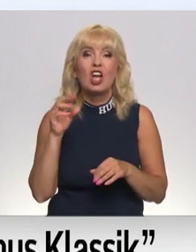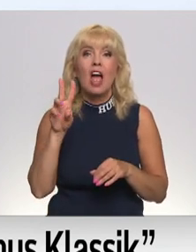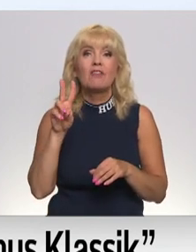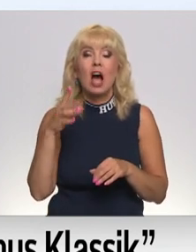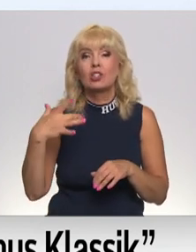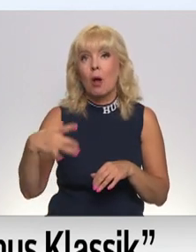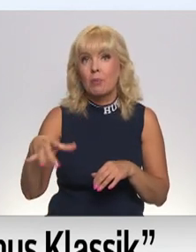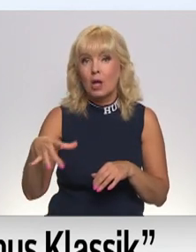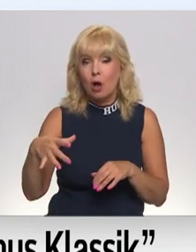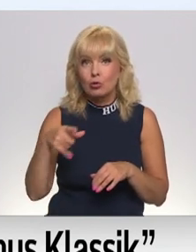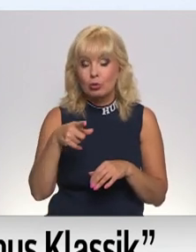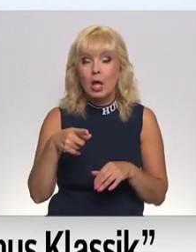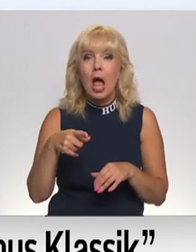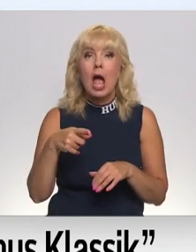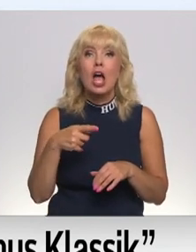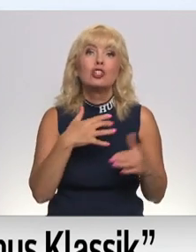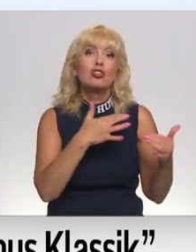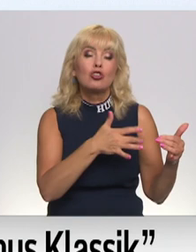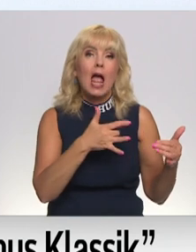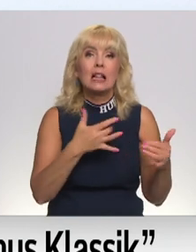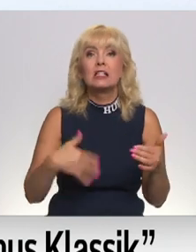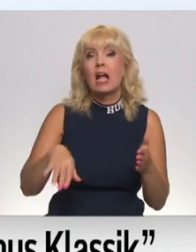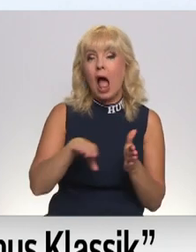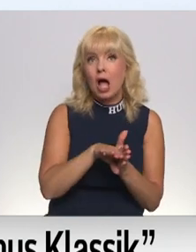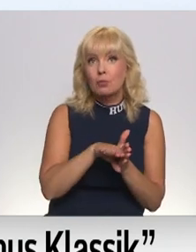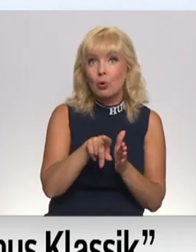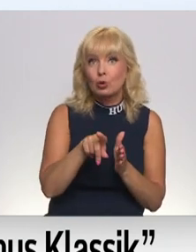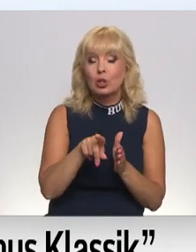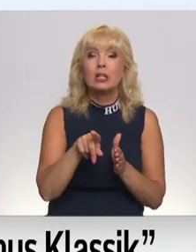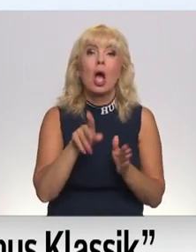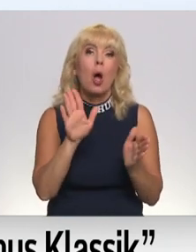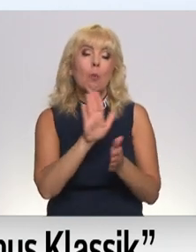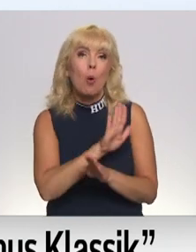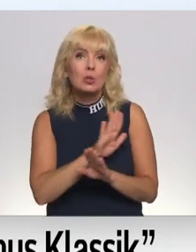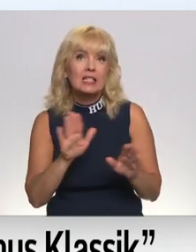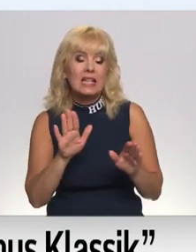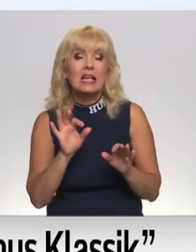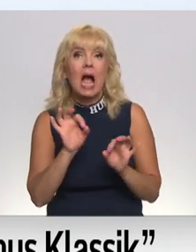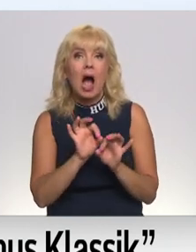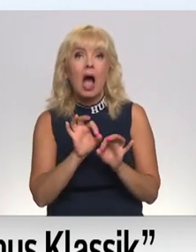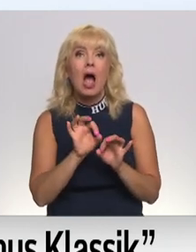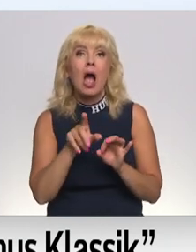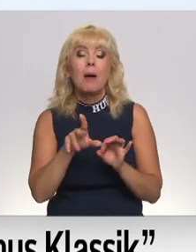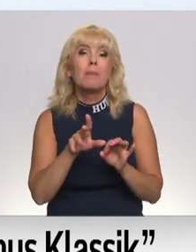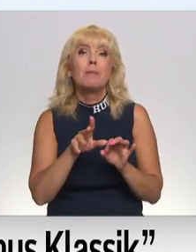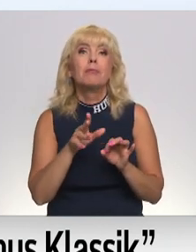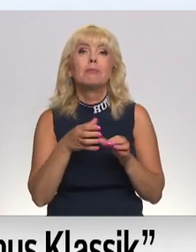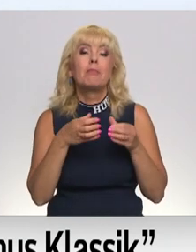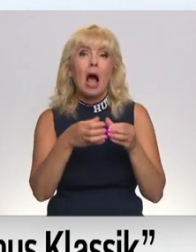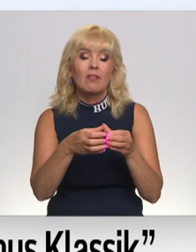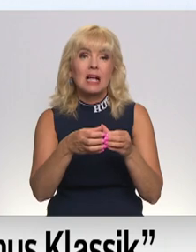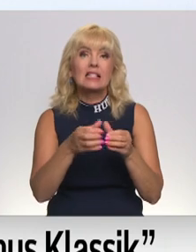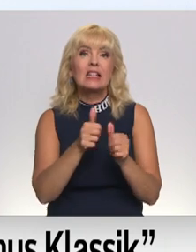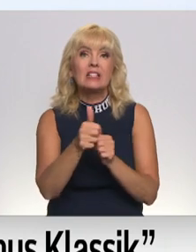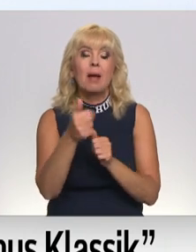albums ar otro čelkoncertu klātbūtne Opus Mūzika Serena, mūzika Dolorosa un mūzika Apasionata balvai bija izvirzīts 5